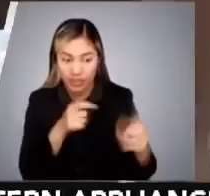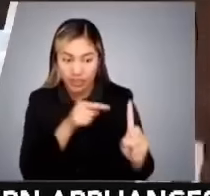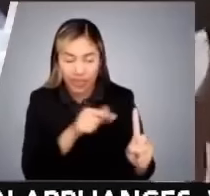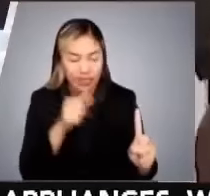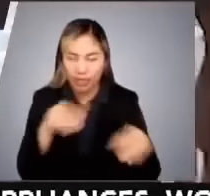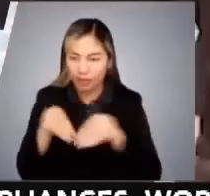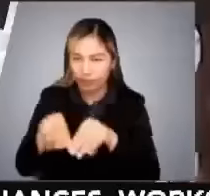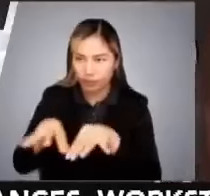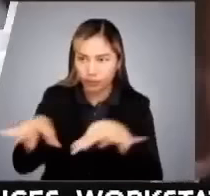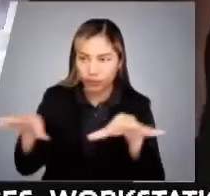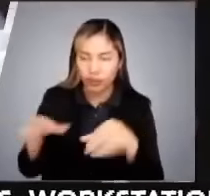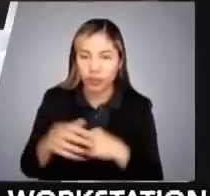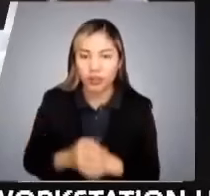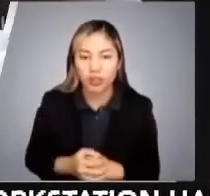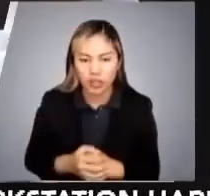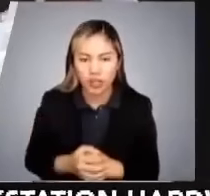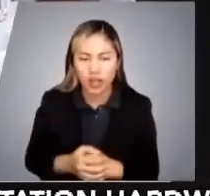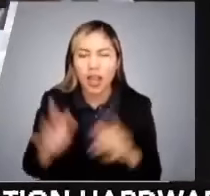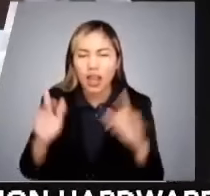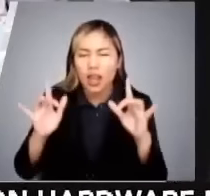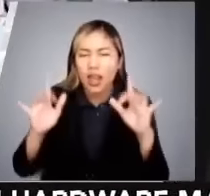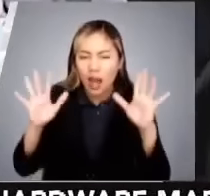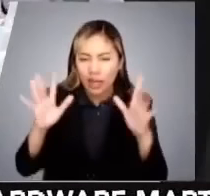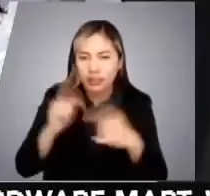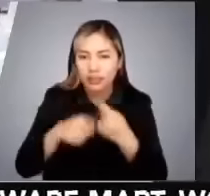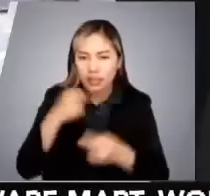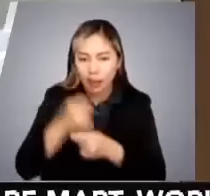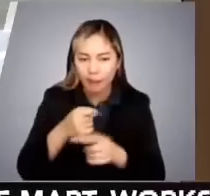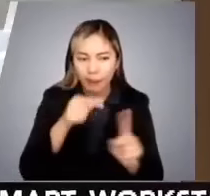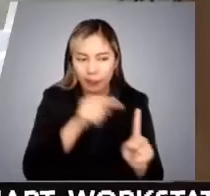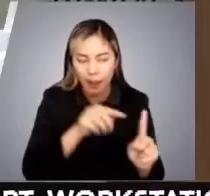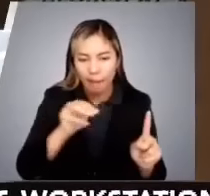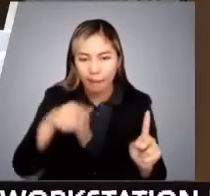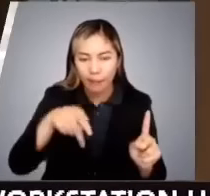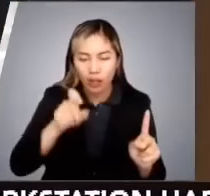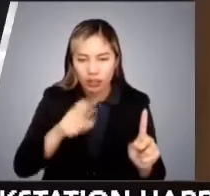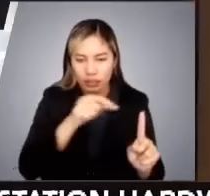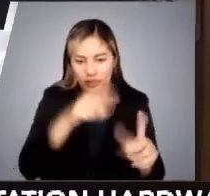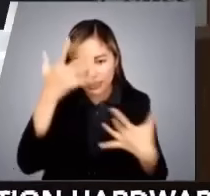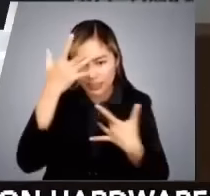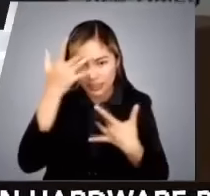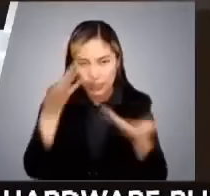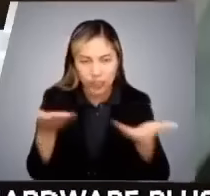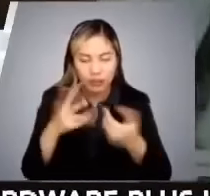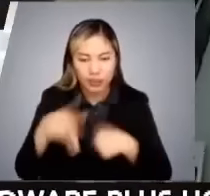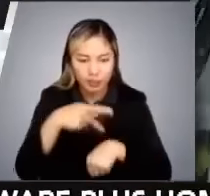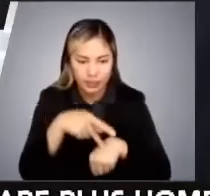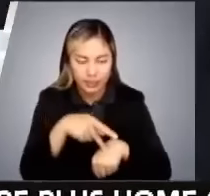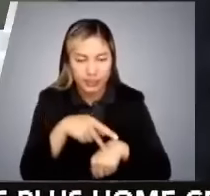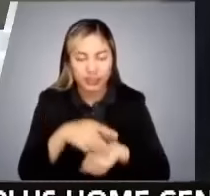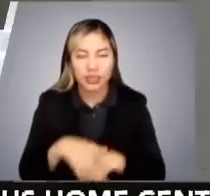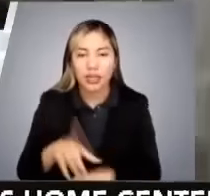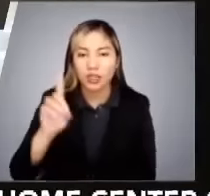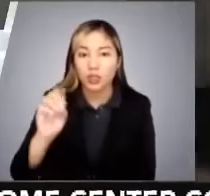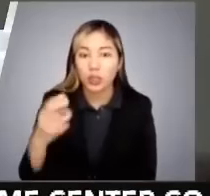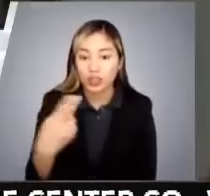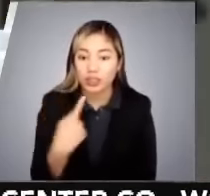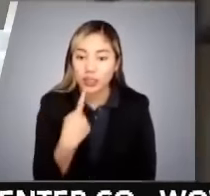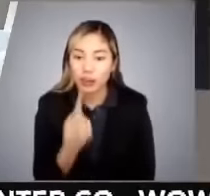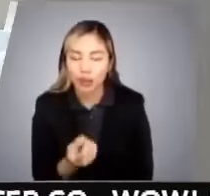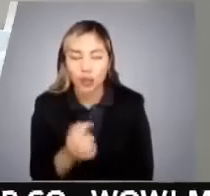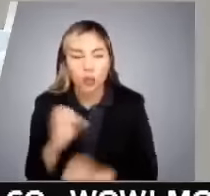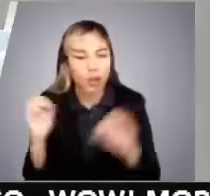o yung mild form ng mpox ang nakahawa sa lahat ng mga pasyente sa Pilipinas. Sinabi naman ng Department of Health, wala pang